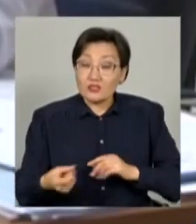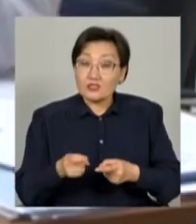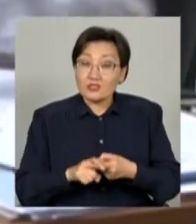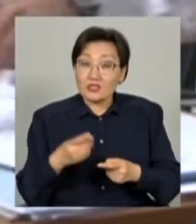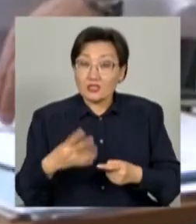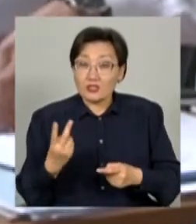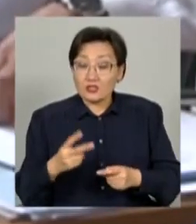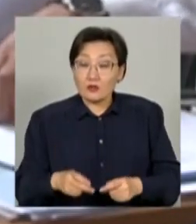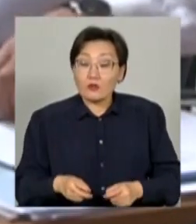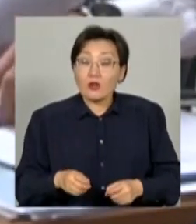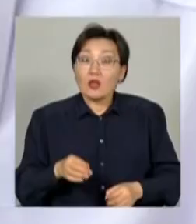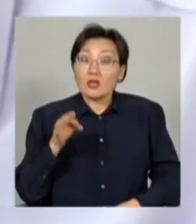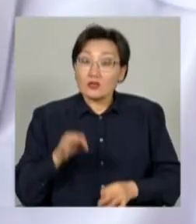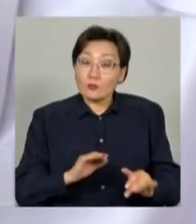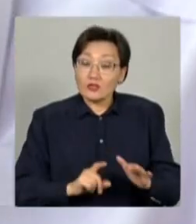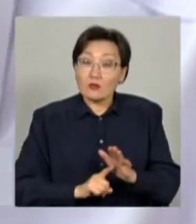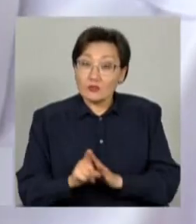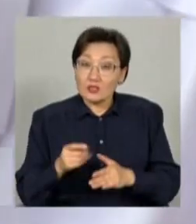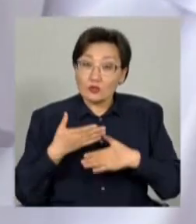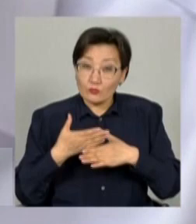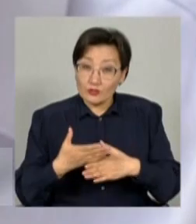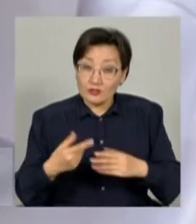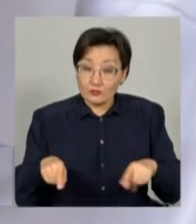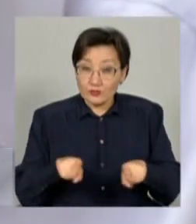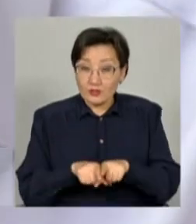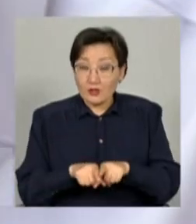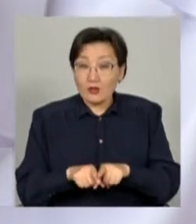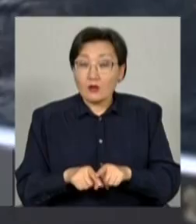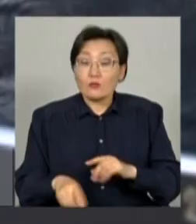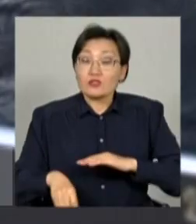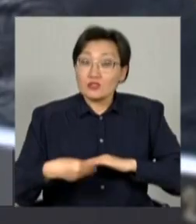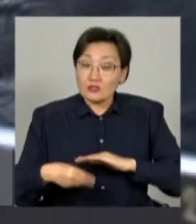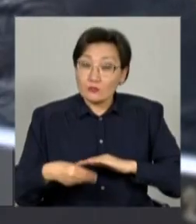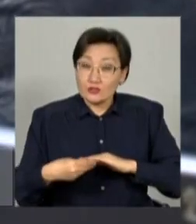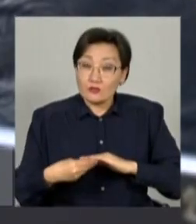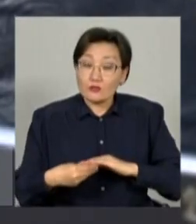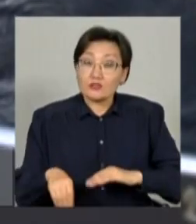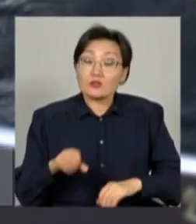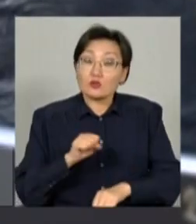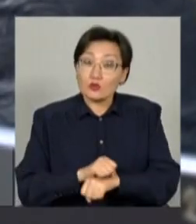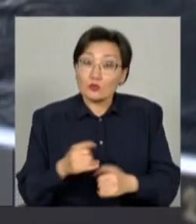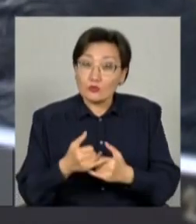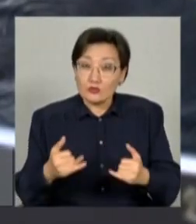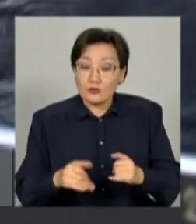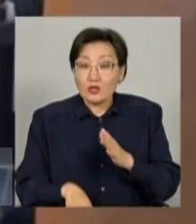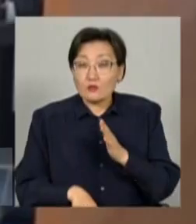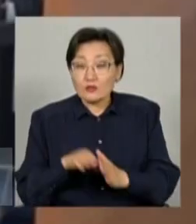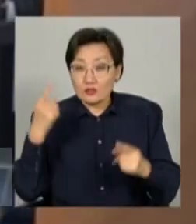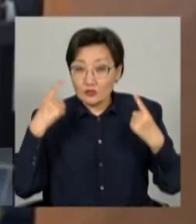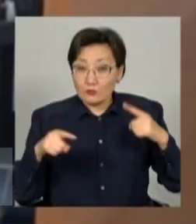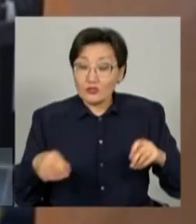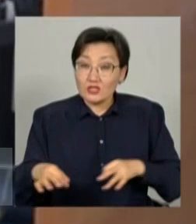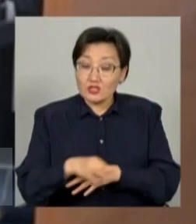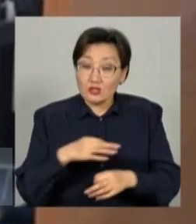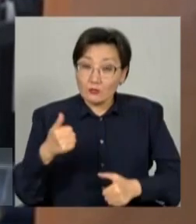қатысты 42 қылмыстық істің қозғалуына ықпал жасаған. Осы орайда бармақ басты сөз қыстылықты тыю үшін үздік идеялар мен